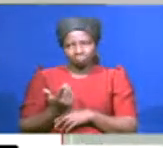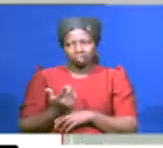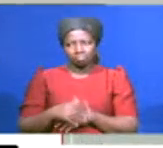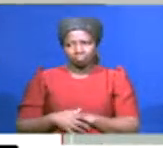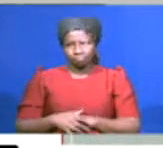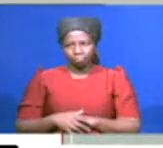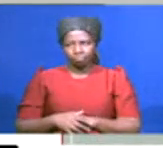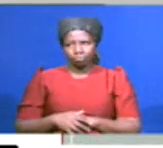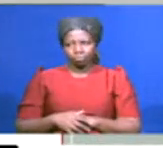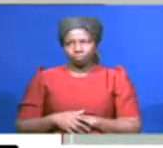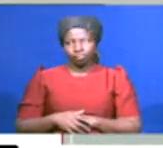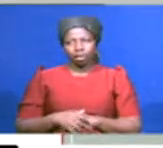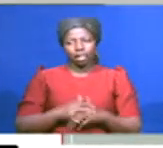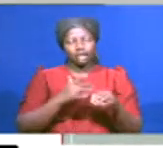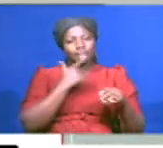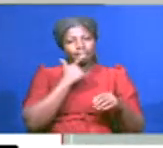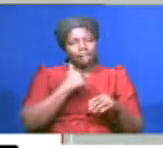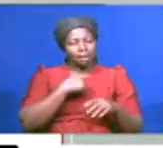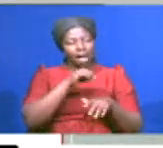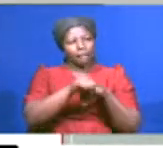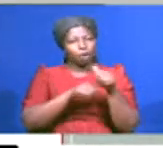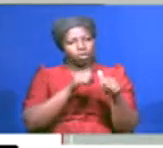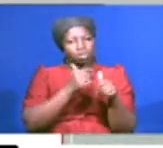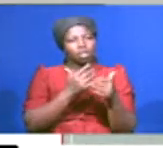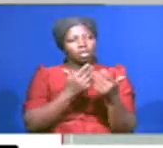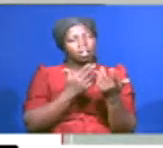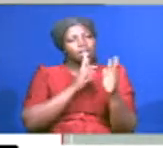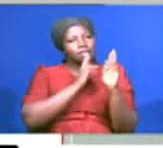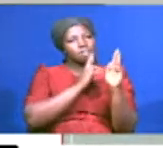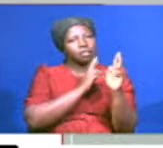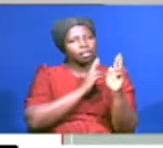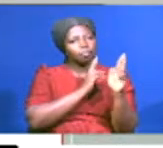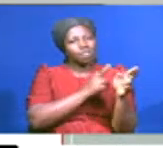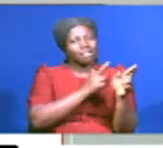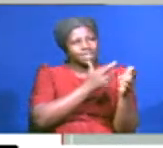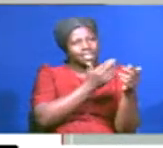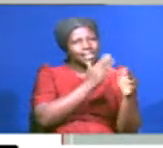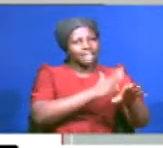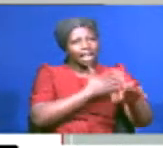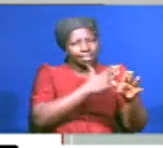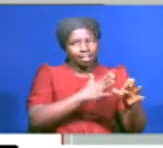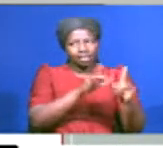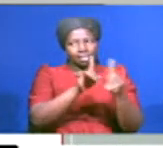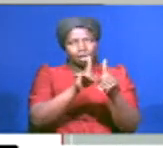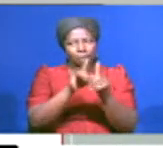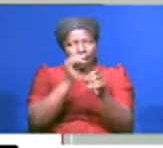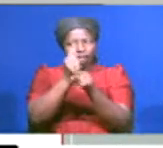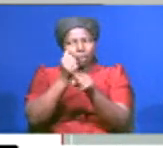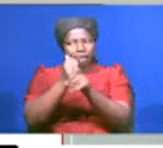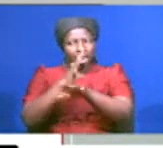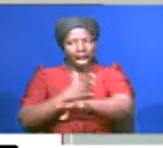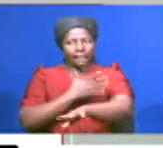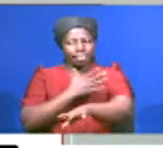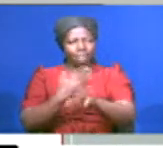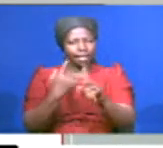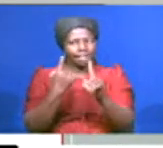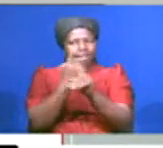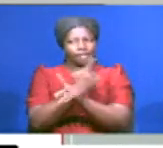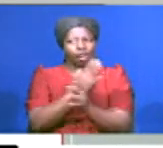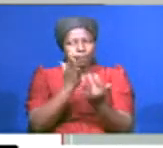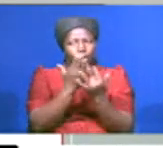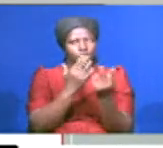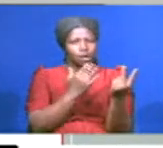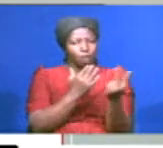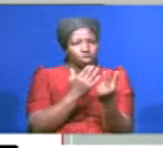Now, tell me about recording artists and performing artists, you know? The difference between the two. One,